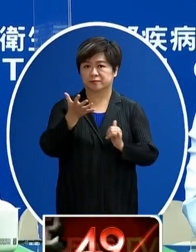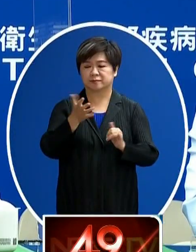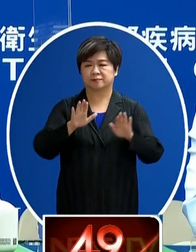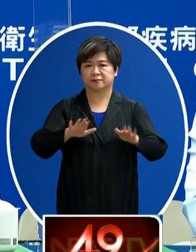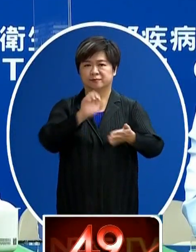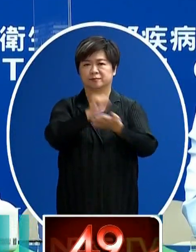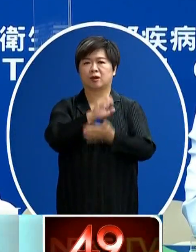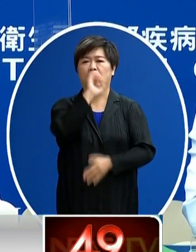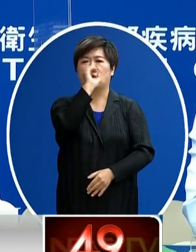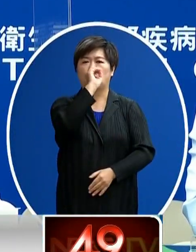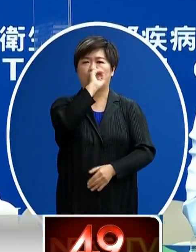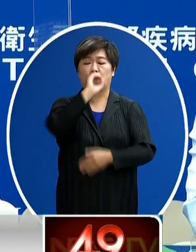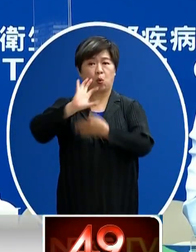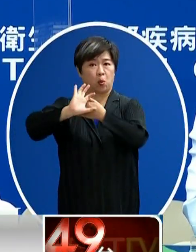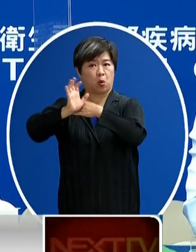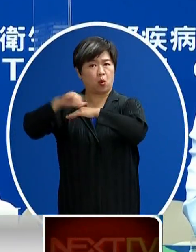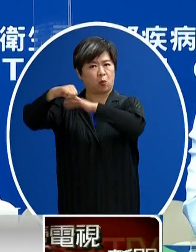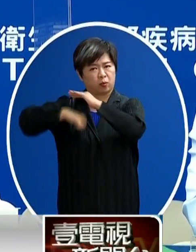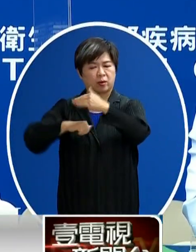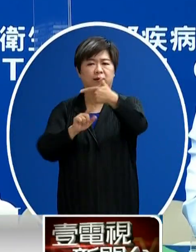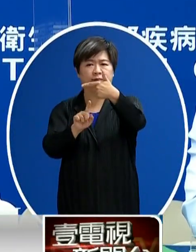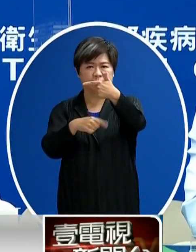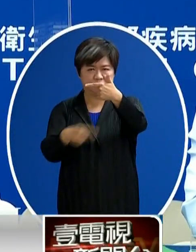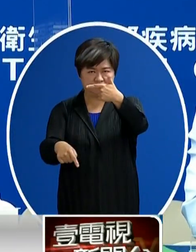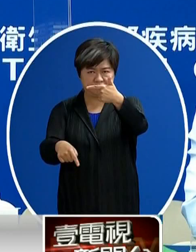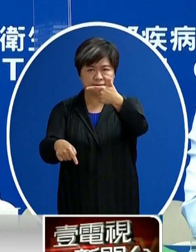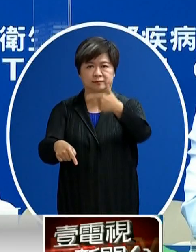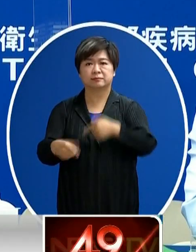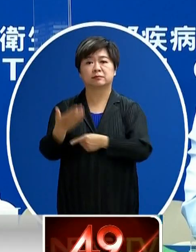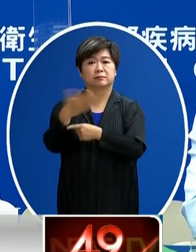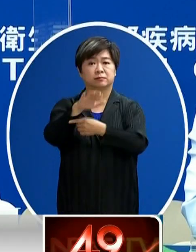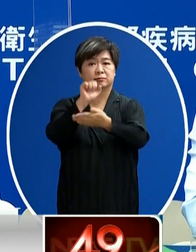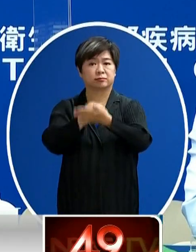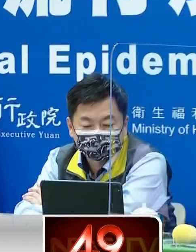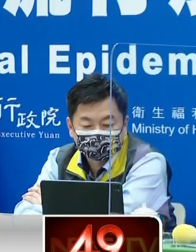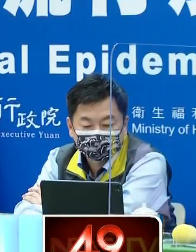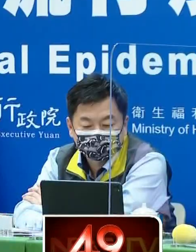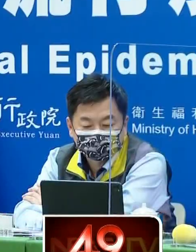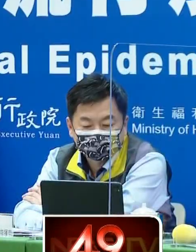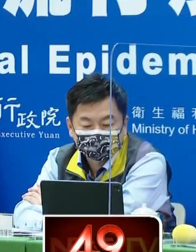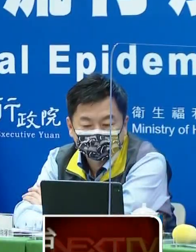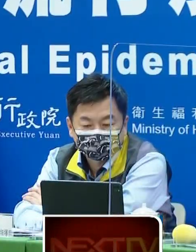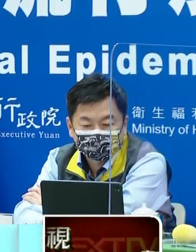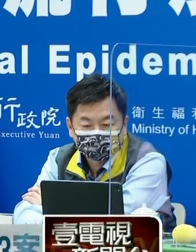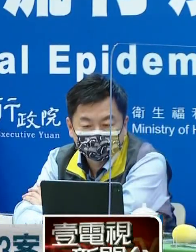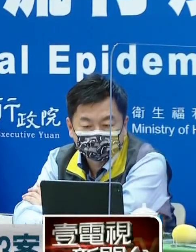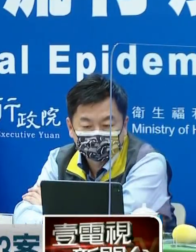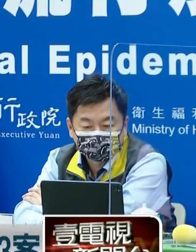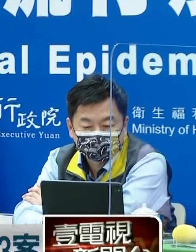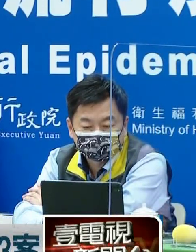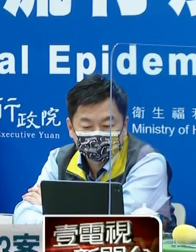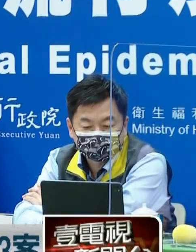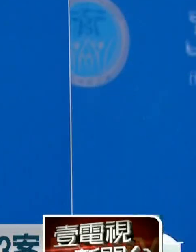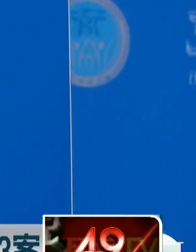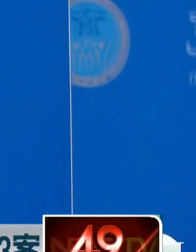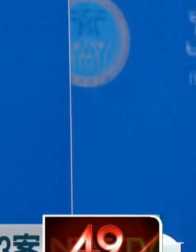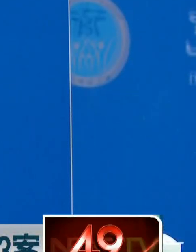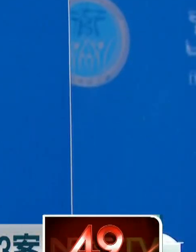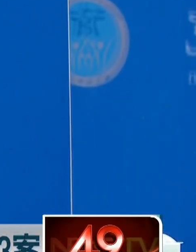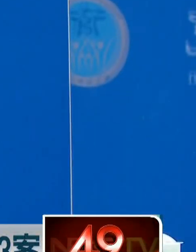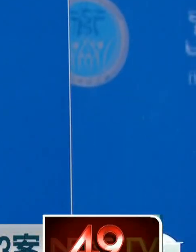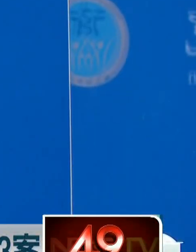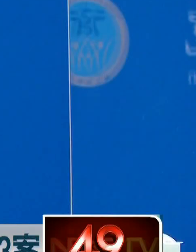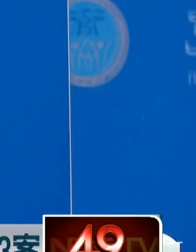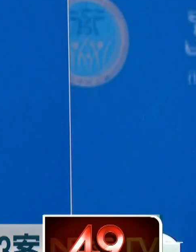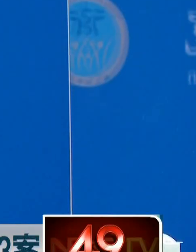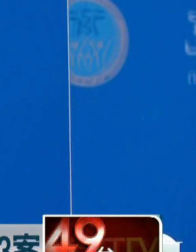天没有，那境外移入六例，那没有死亡的个案。 中秋连假第一天就传来好消息，相隔七